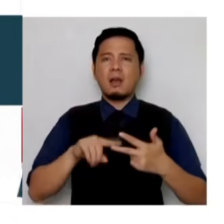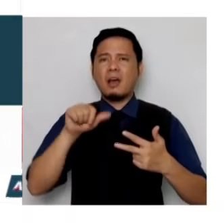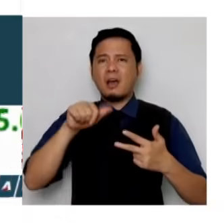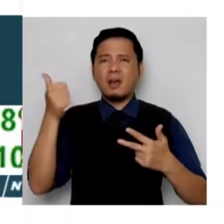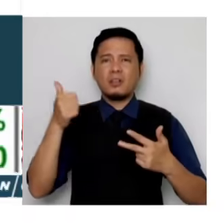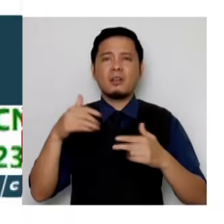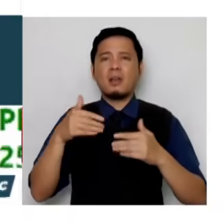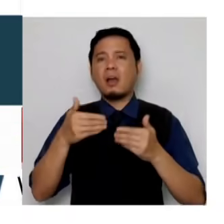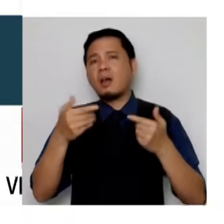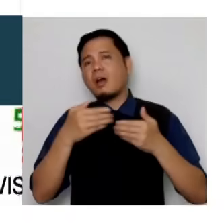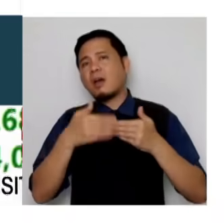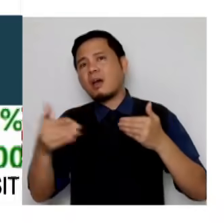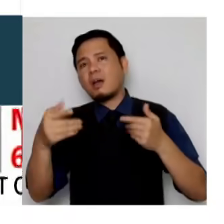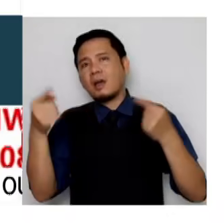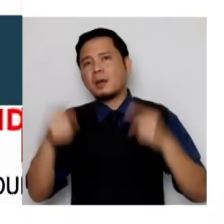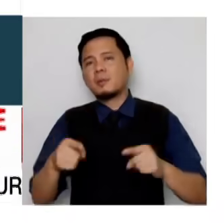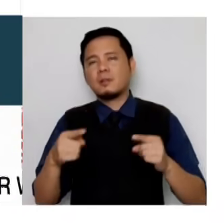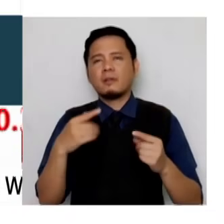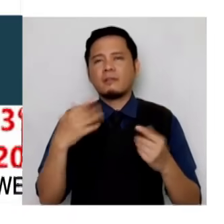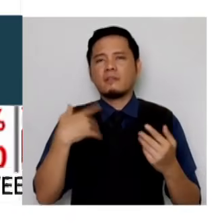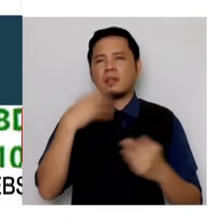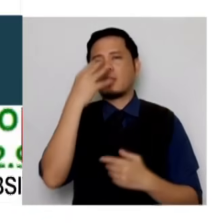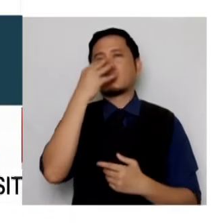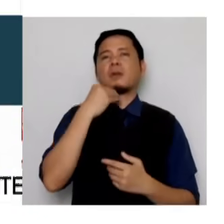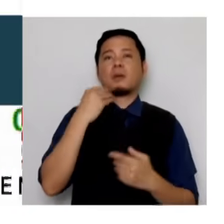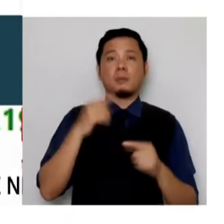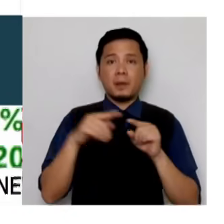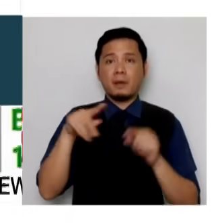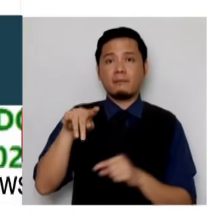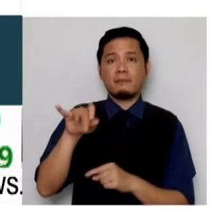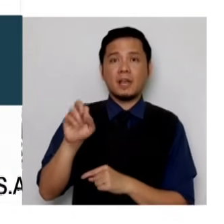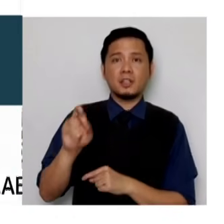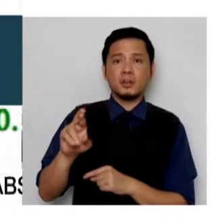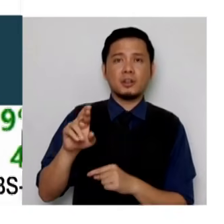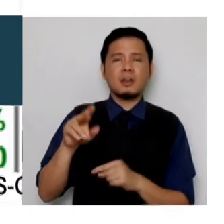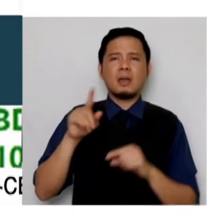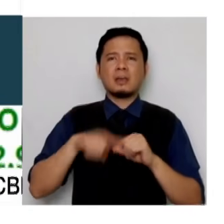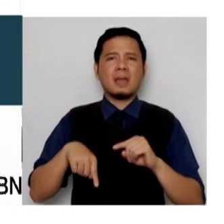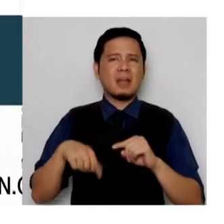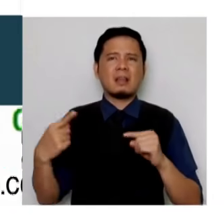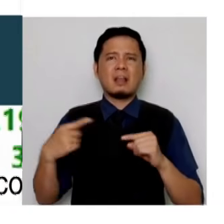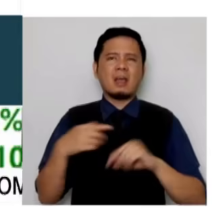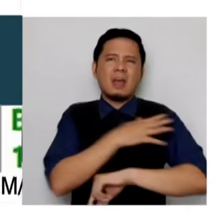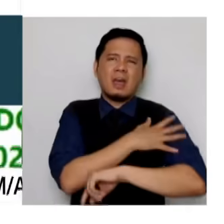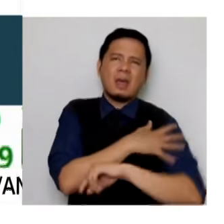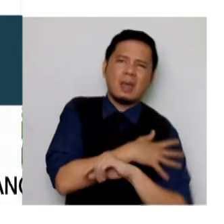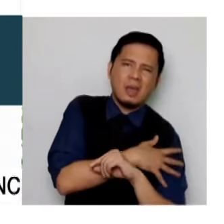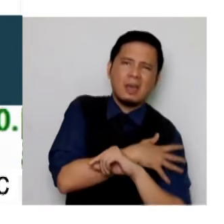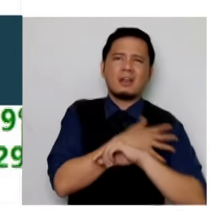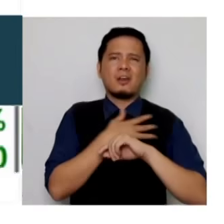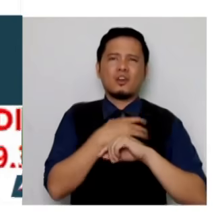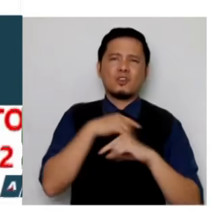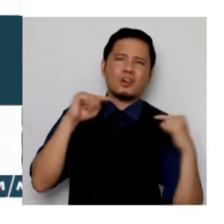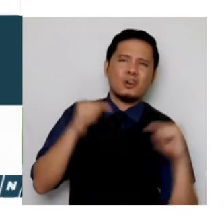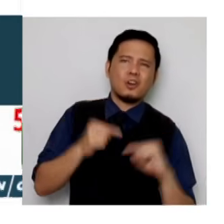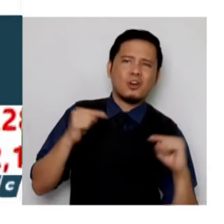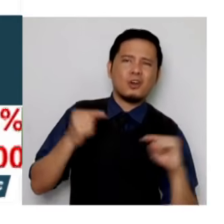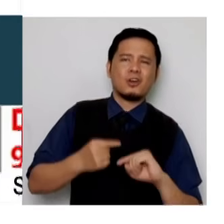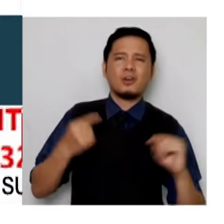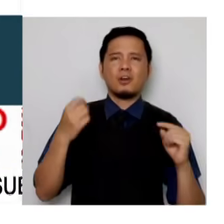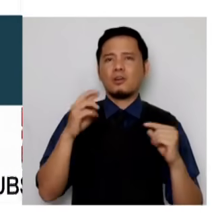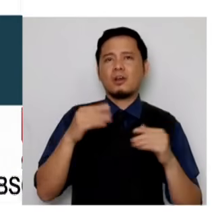that. Yung Pfizer, mabigat talaga. Mabigat, hindi magalaw yung braso. Yung iba, the next day, knocked out